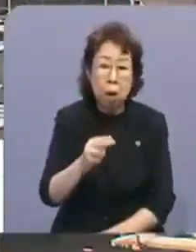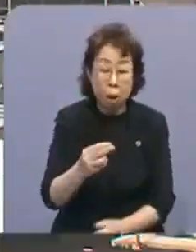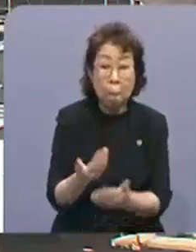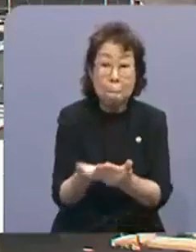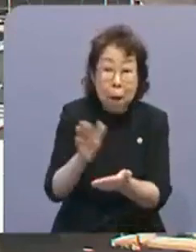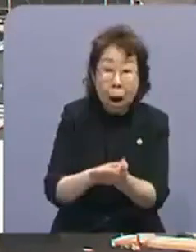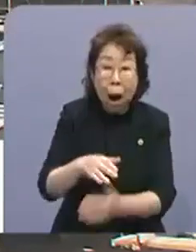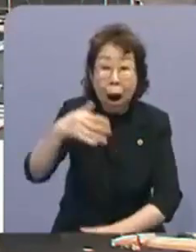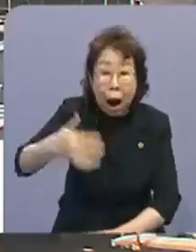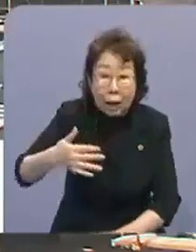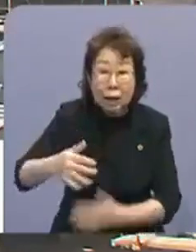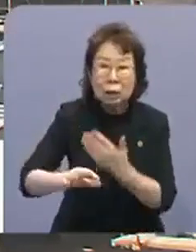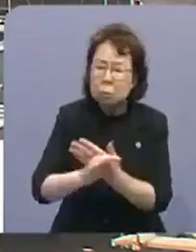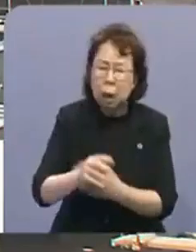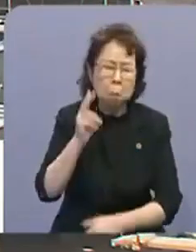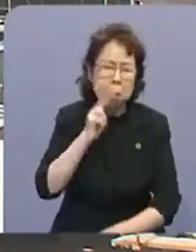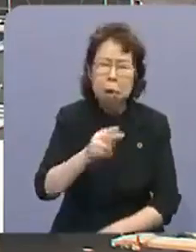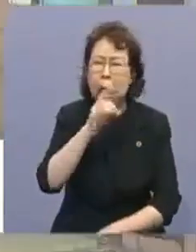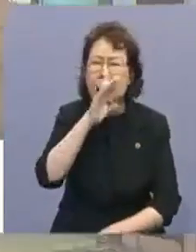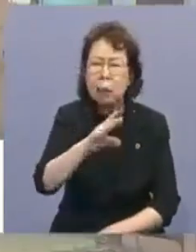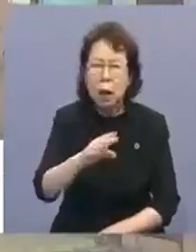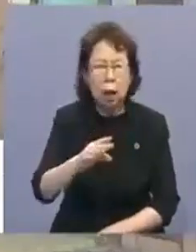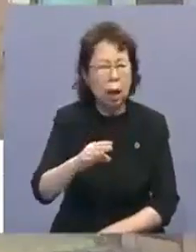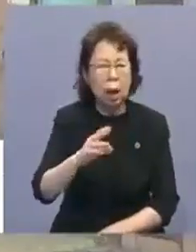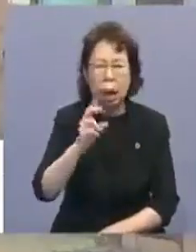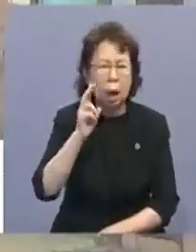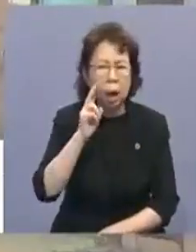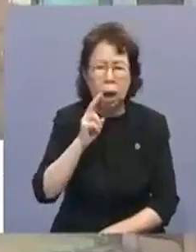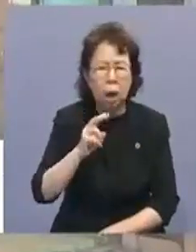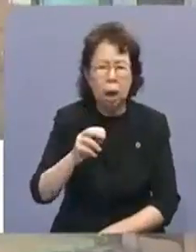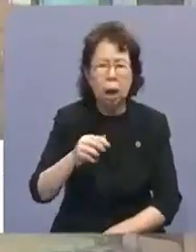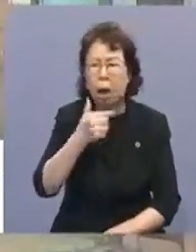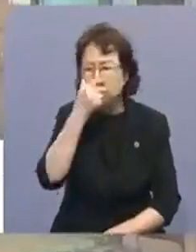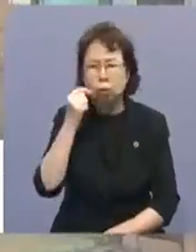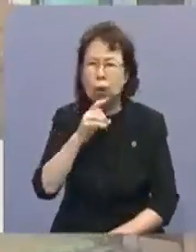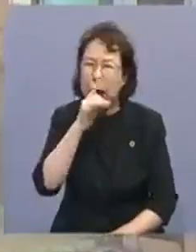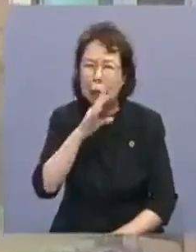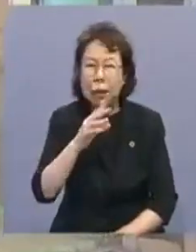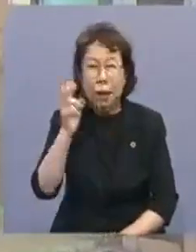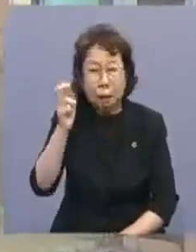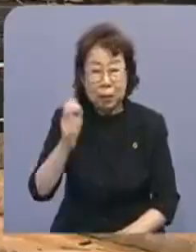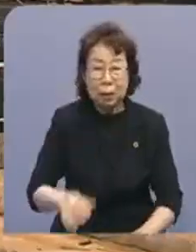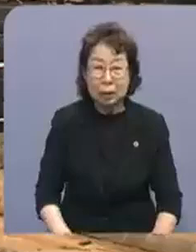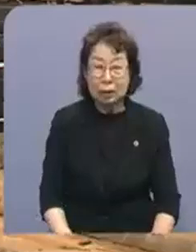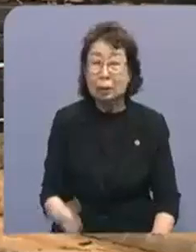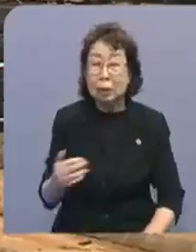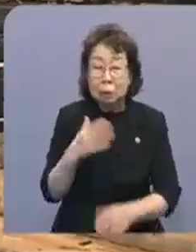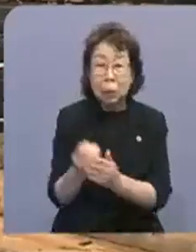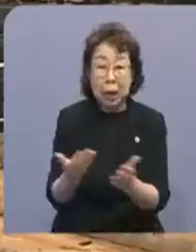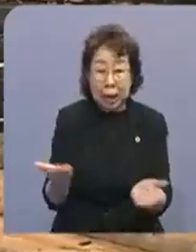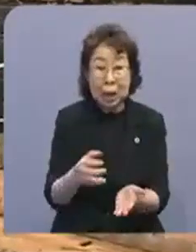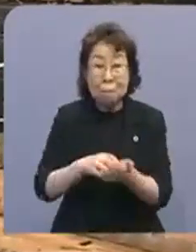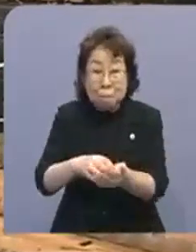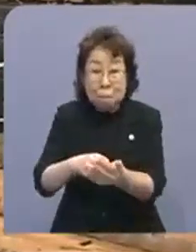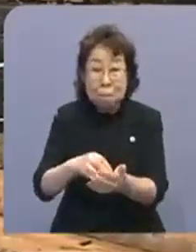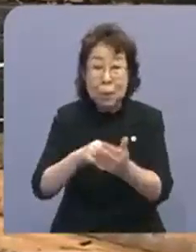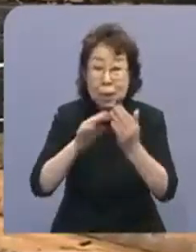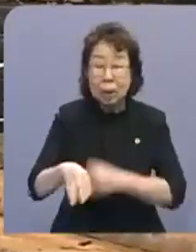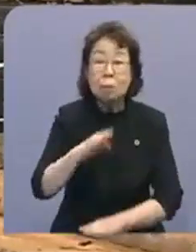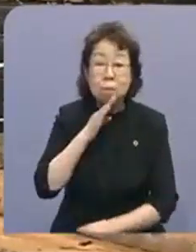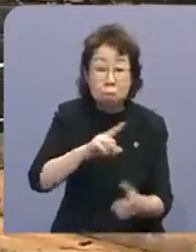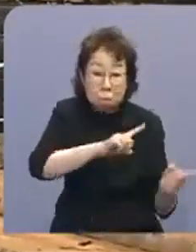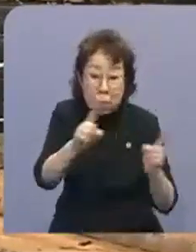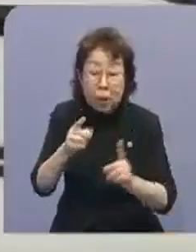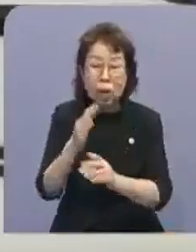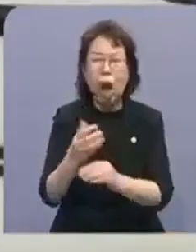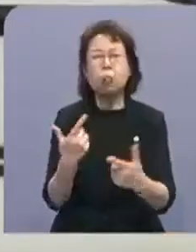경우 중장기적으로 선박용 철판은 수급 차질이 불가피합니다. 최근에서야 일감을 확보하고 정상화 궤도에